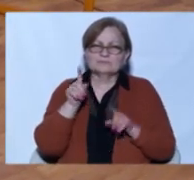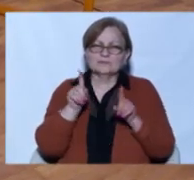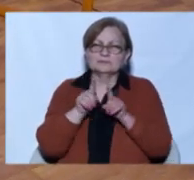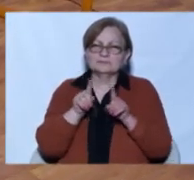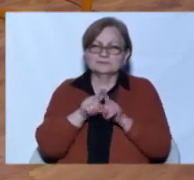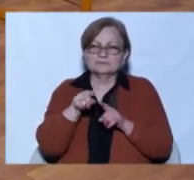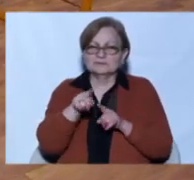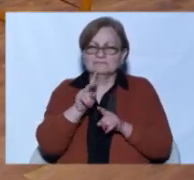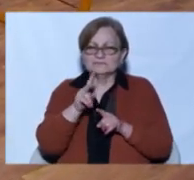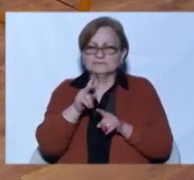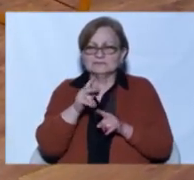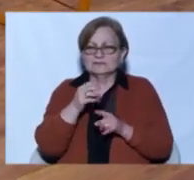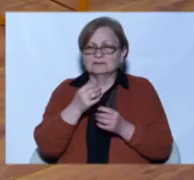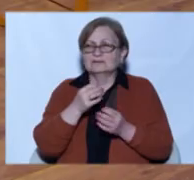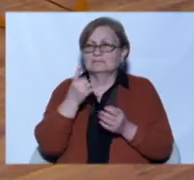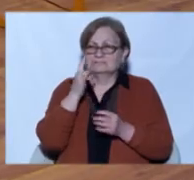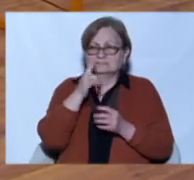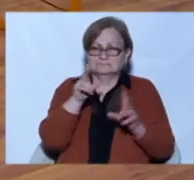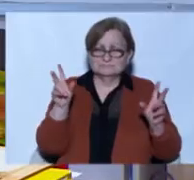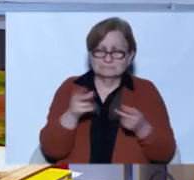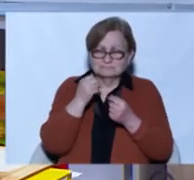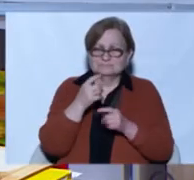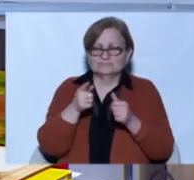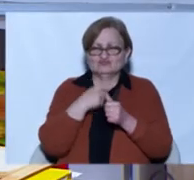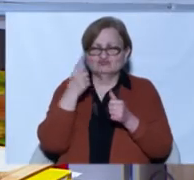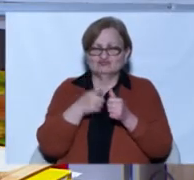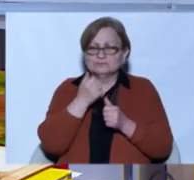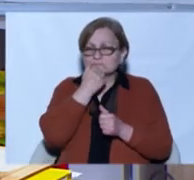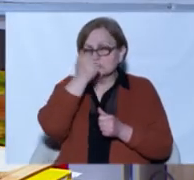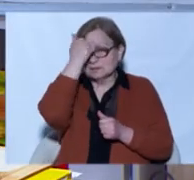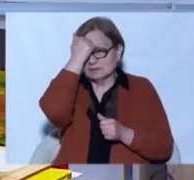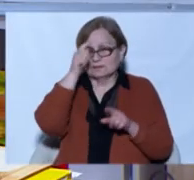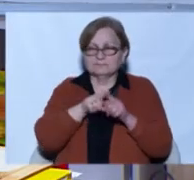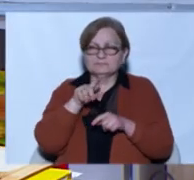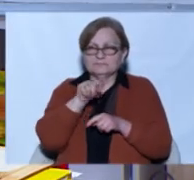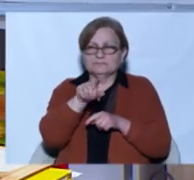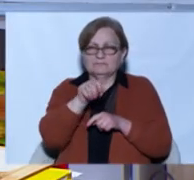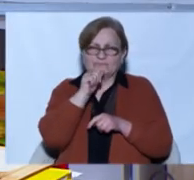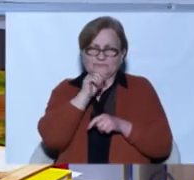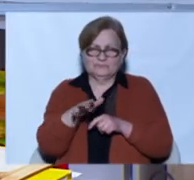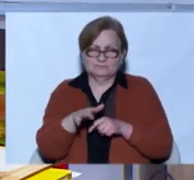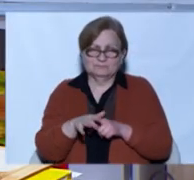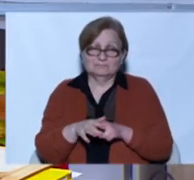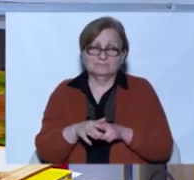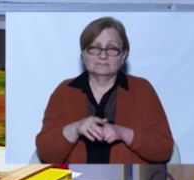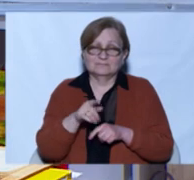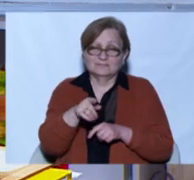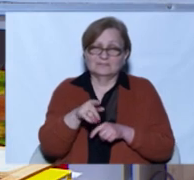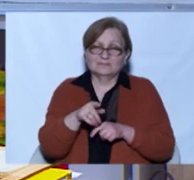მხსნელს მადლობას უხდისო. მხსნელს ძალიან მიყვარს ეს სიტყვა. პატარა მხსნელი კი ხან